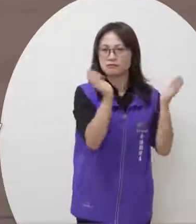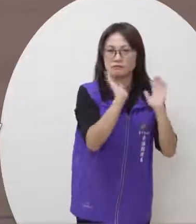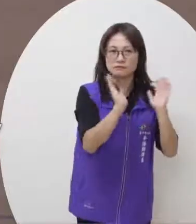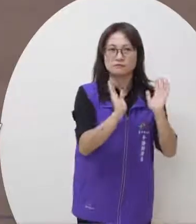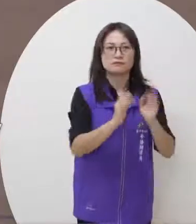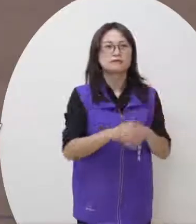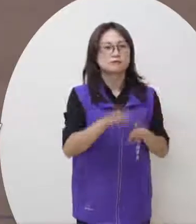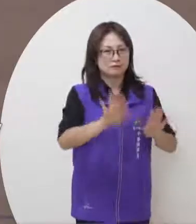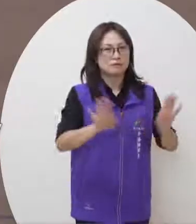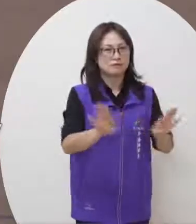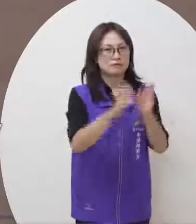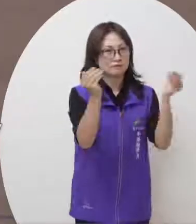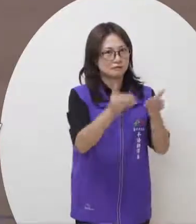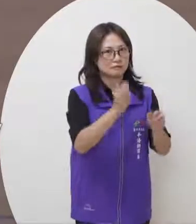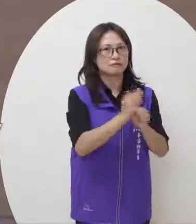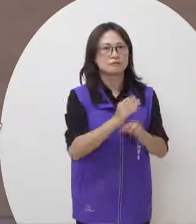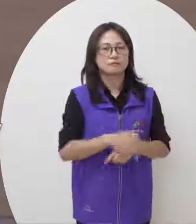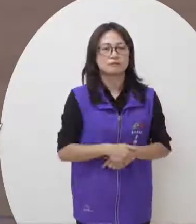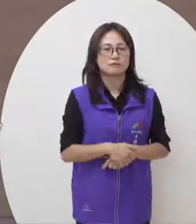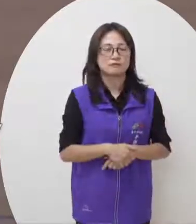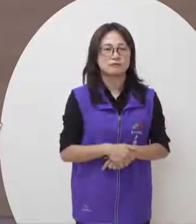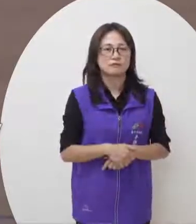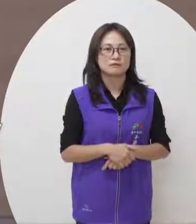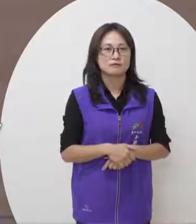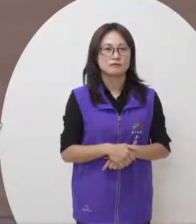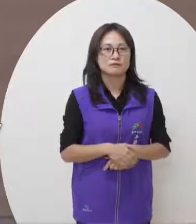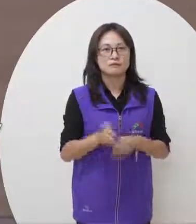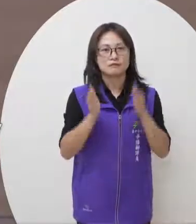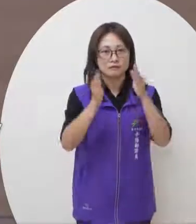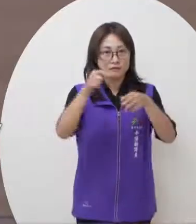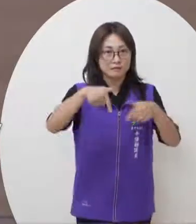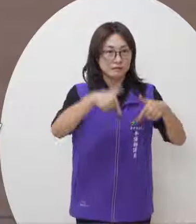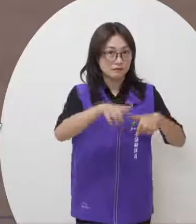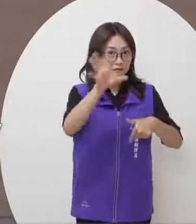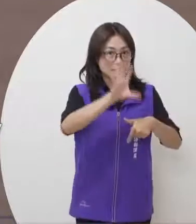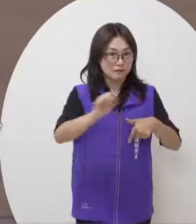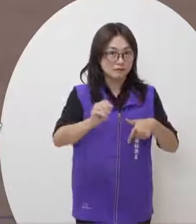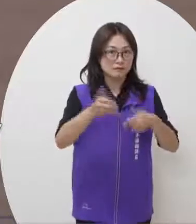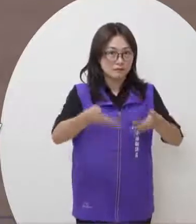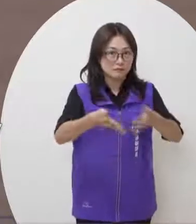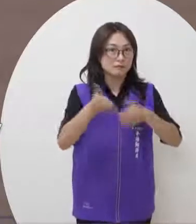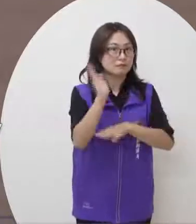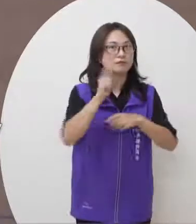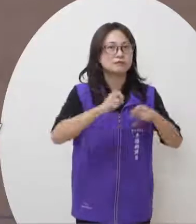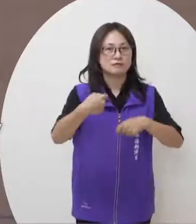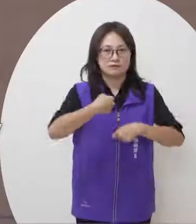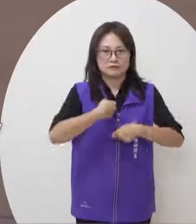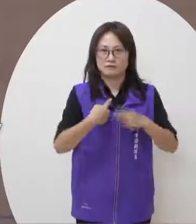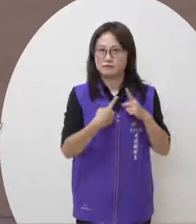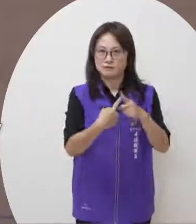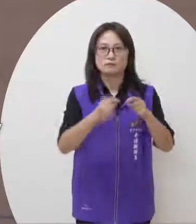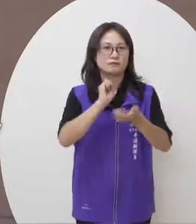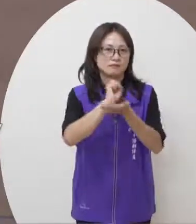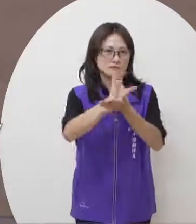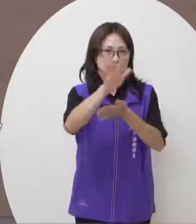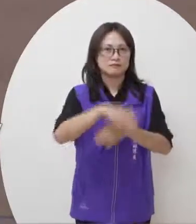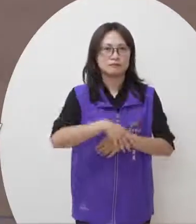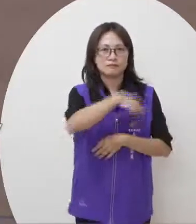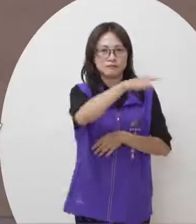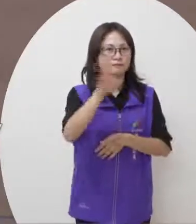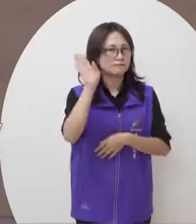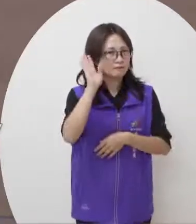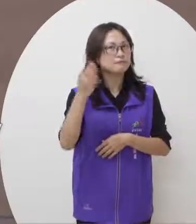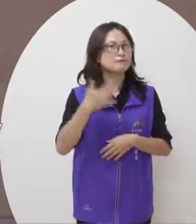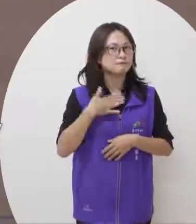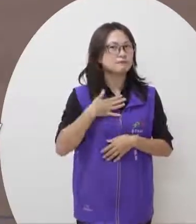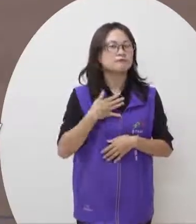工了哈。那所以以上是就西屯区几个重大的政策哈啊，亲自跟大家报告，让大家有一个整合性的